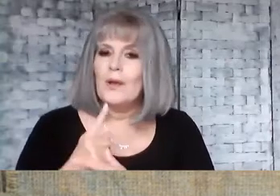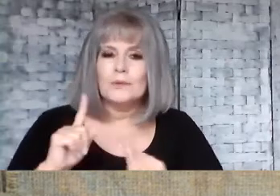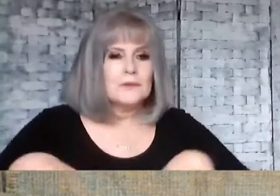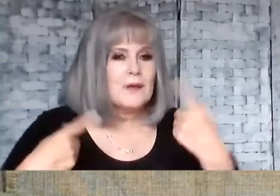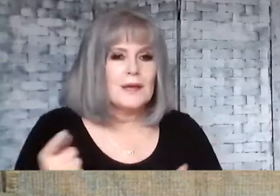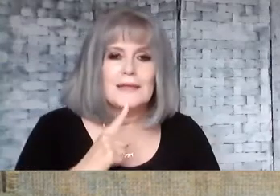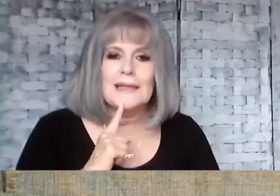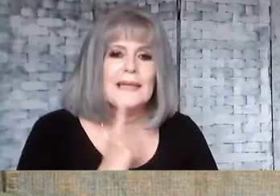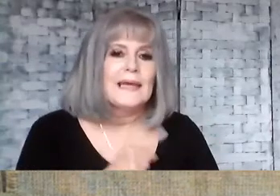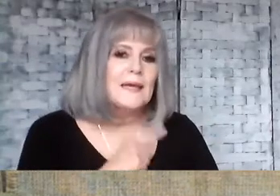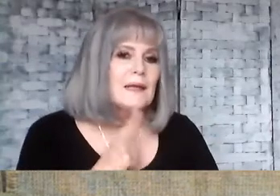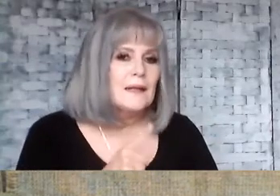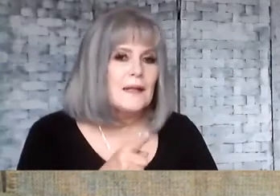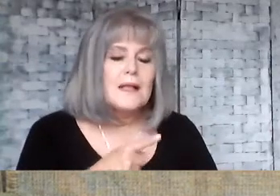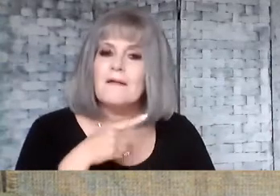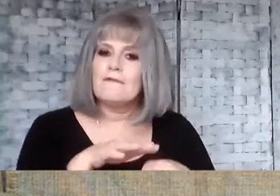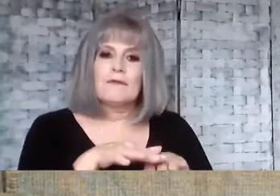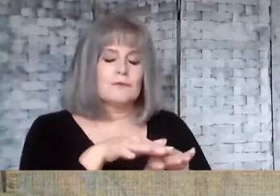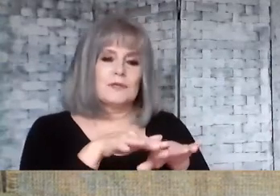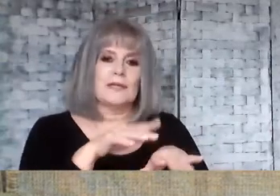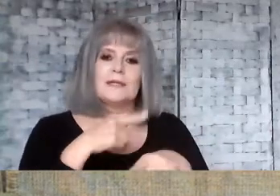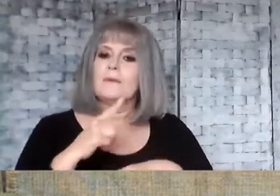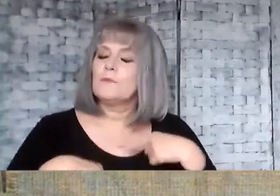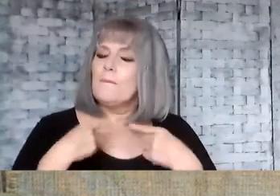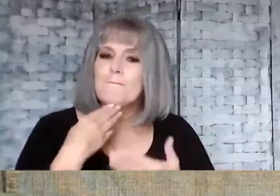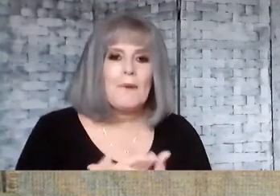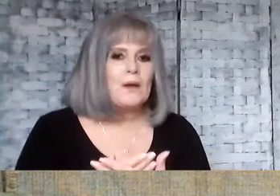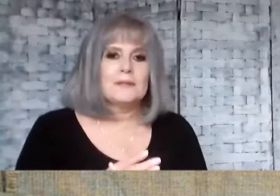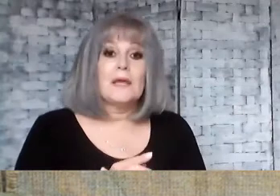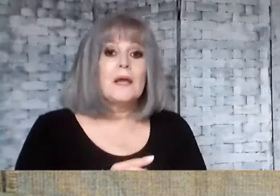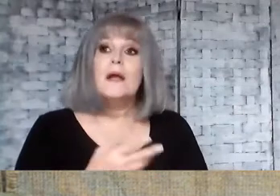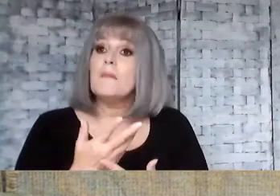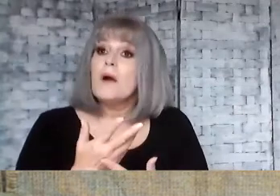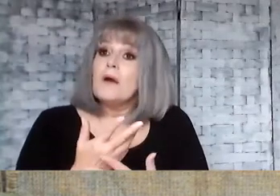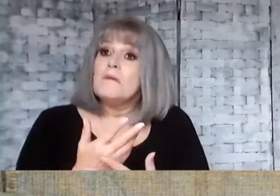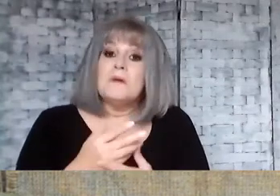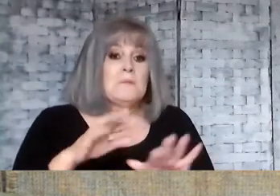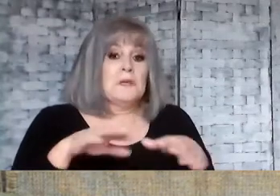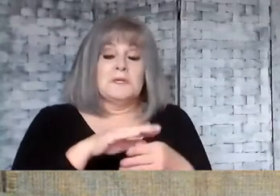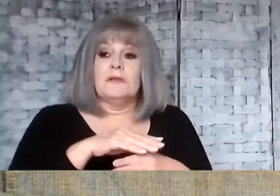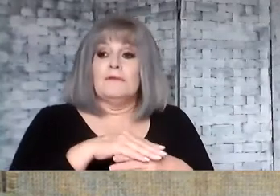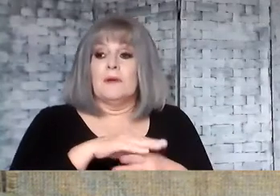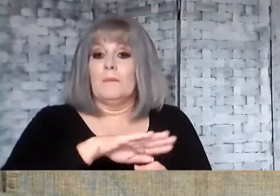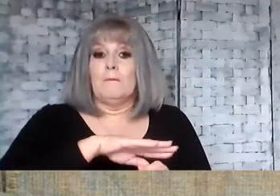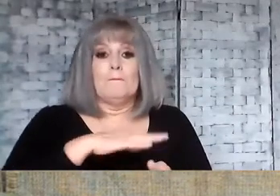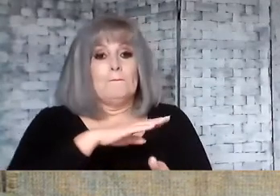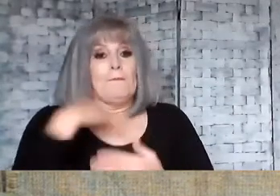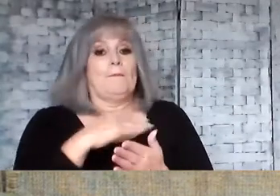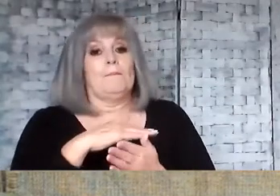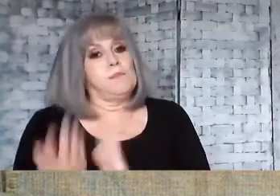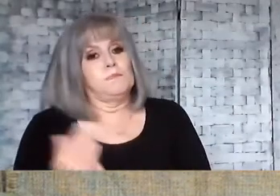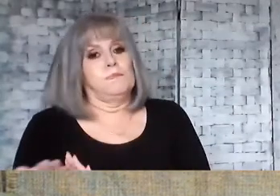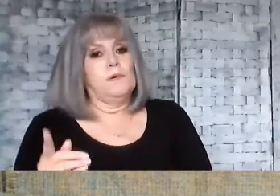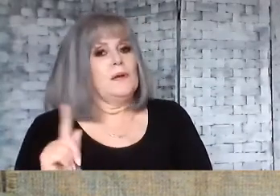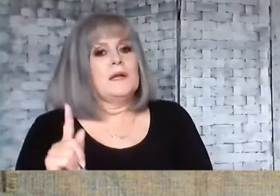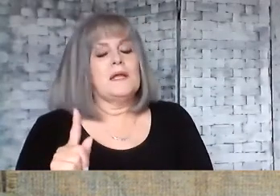vir mense nie. Hulle lieg vir God. Nooit weer het al mense dood neergeslaan. Maar ons kan nie die story vergeet